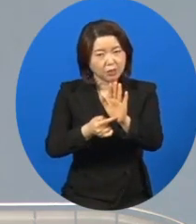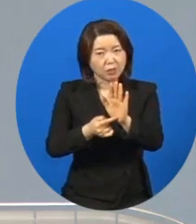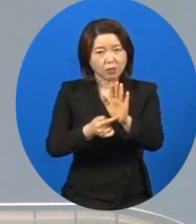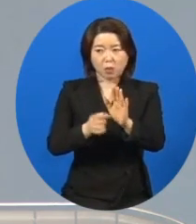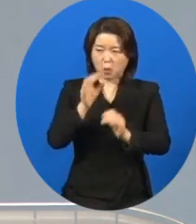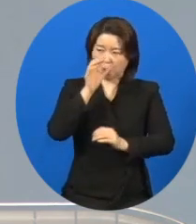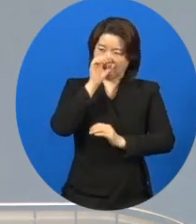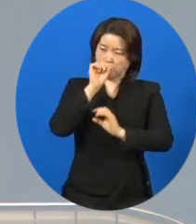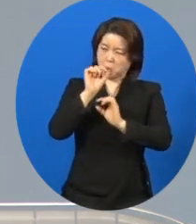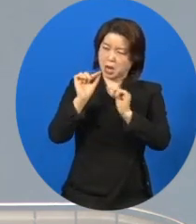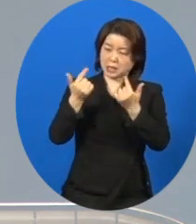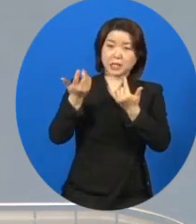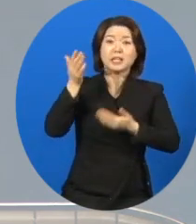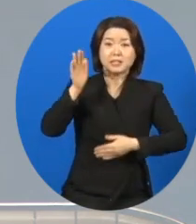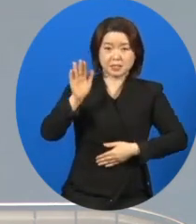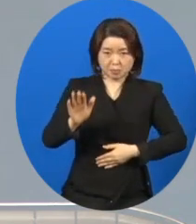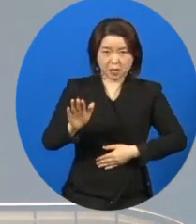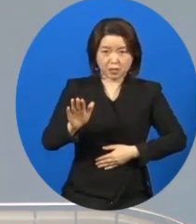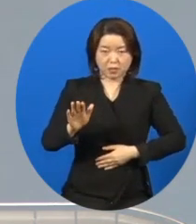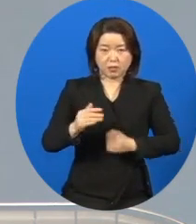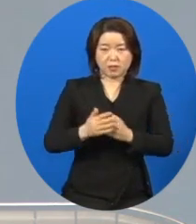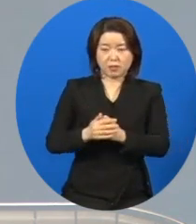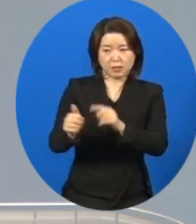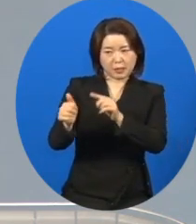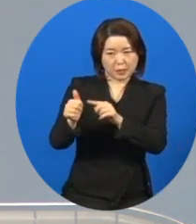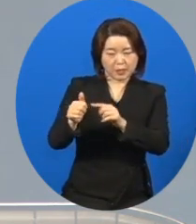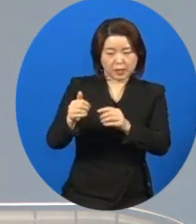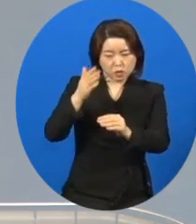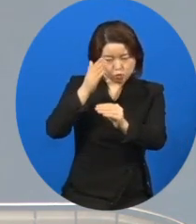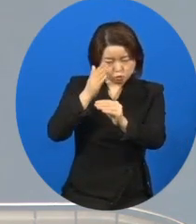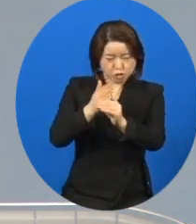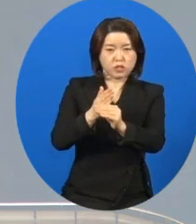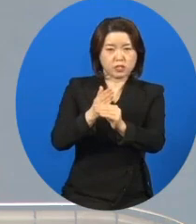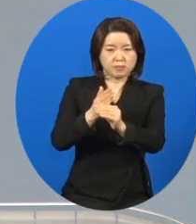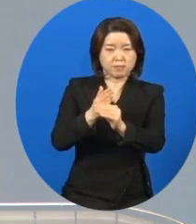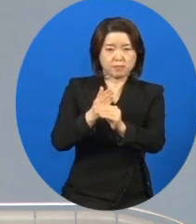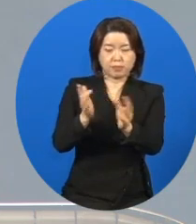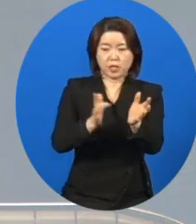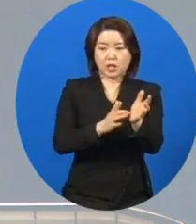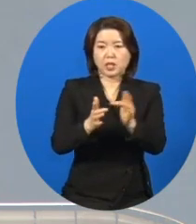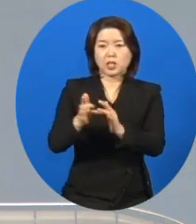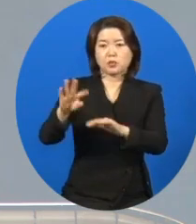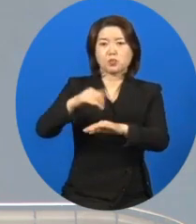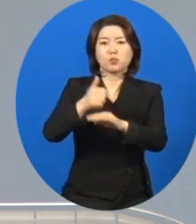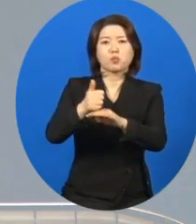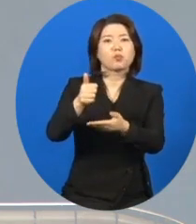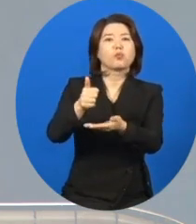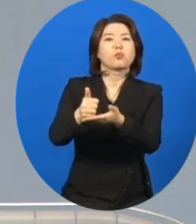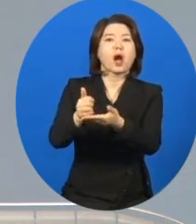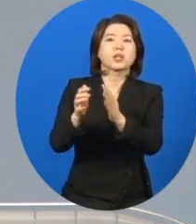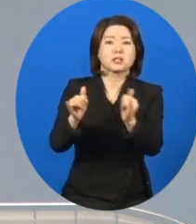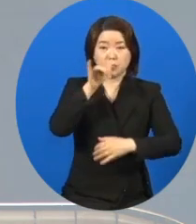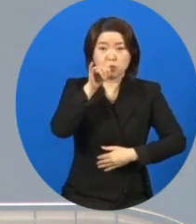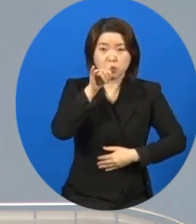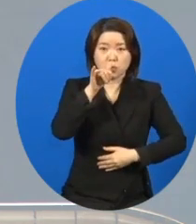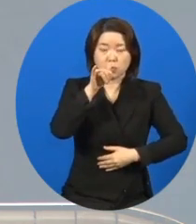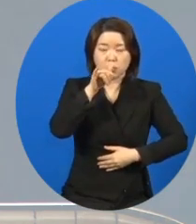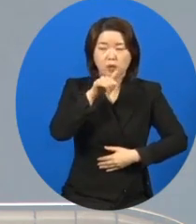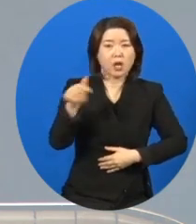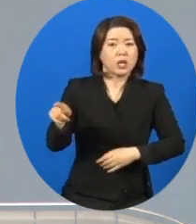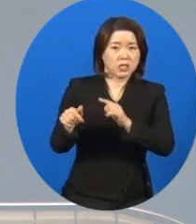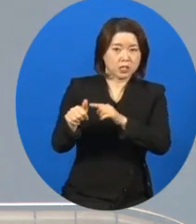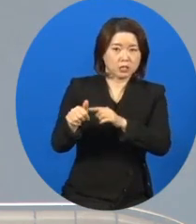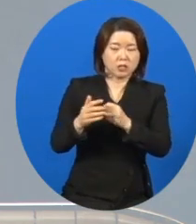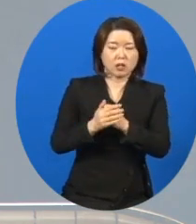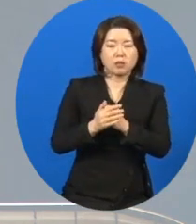좋아 보이지 않아도 그분의 중심이 예수님이 왕이신 사람이에요. 이런 사람은 사실